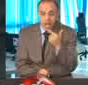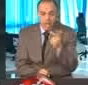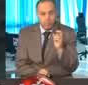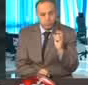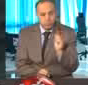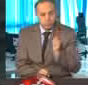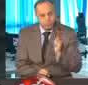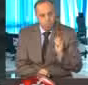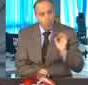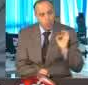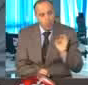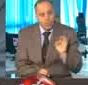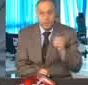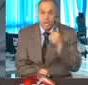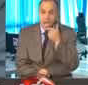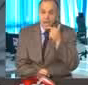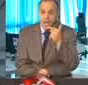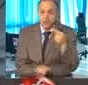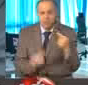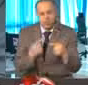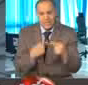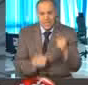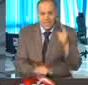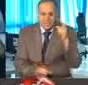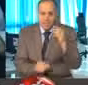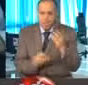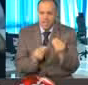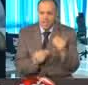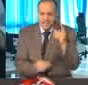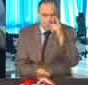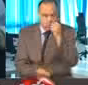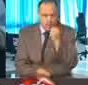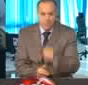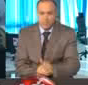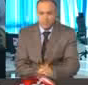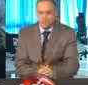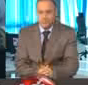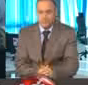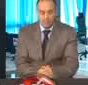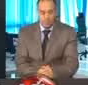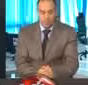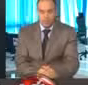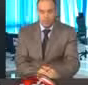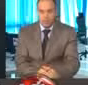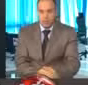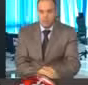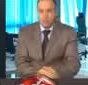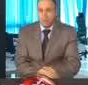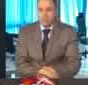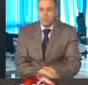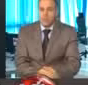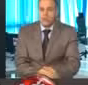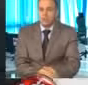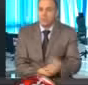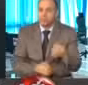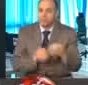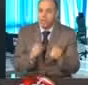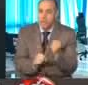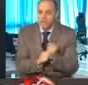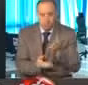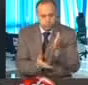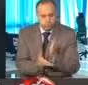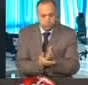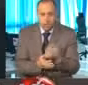من الاستقلالية رغم مواجهته العديد من الصعوبات. استقلالية القضاء والعمل الصحيح